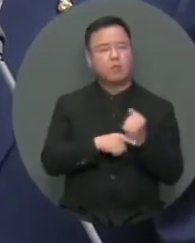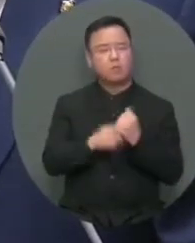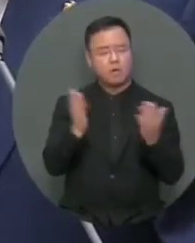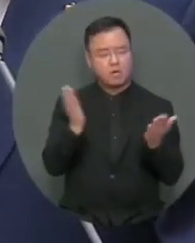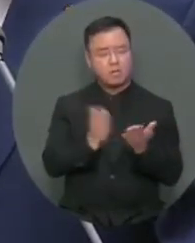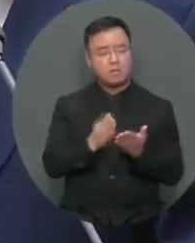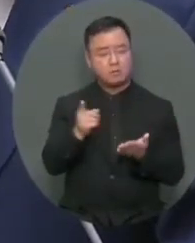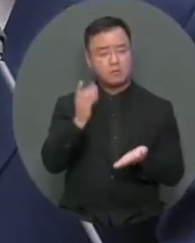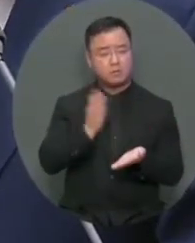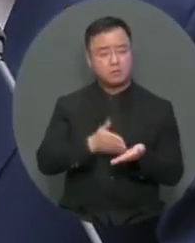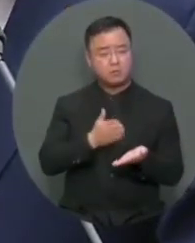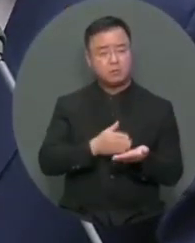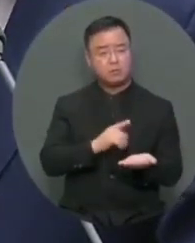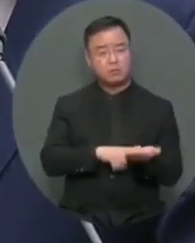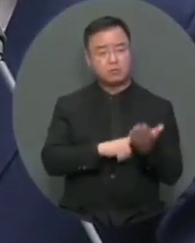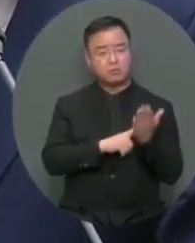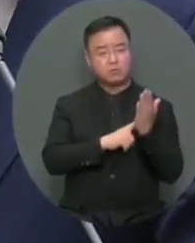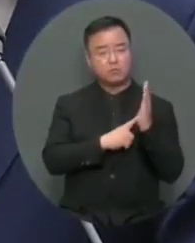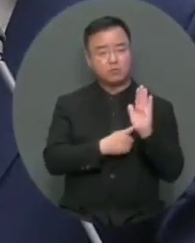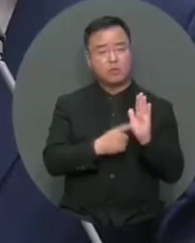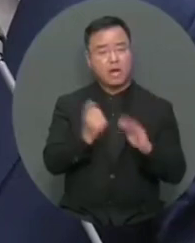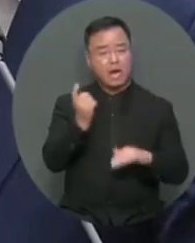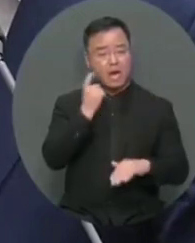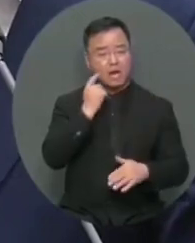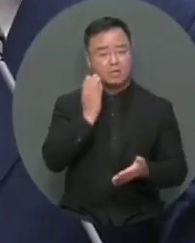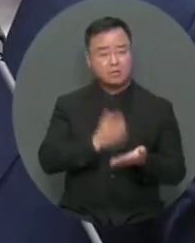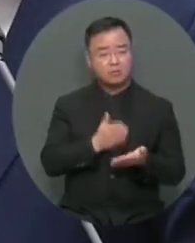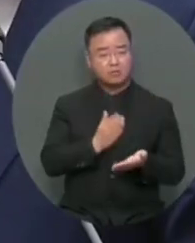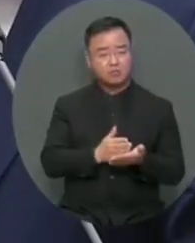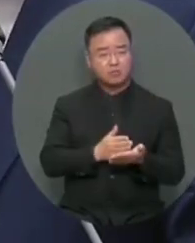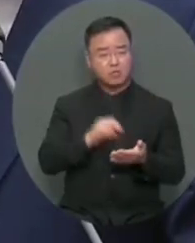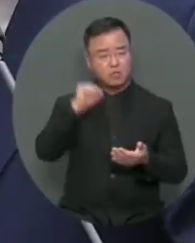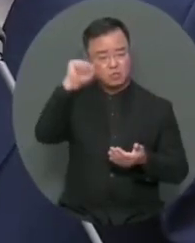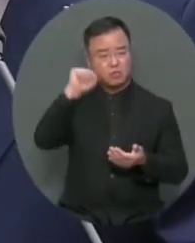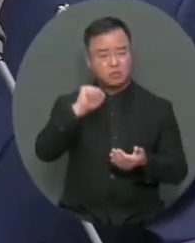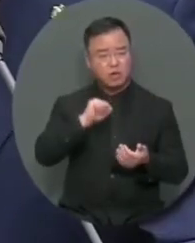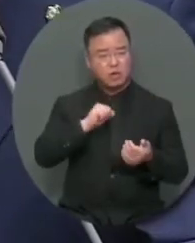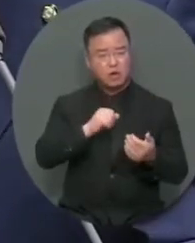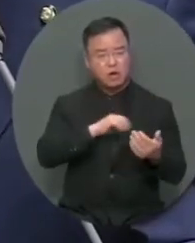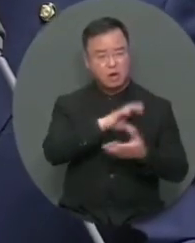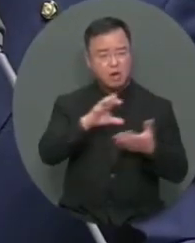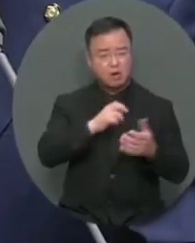보도하는 언론들은 가짜 뉴스이고 선동을 하고 있다고 생각합니다.